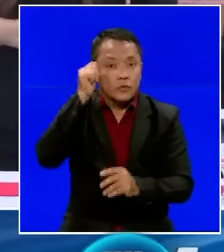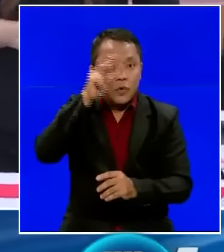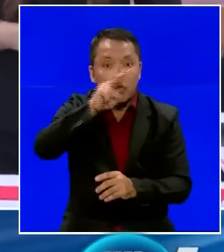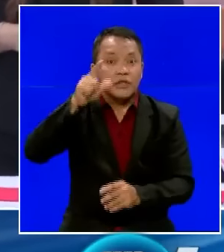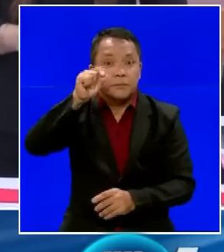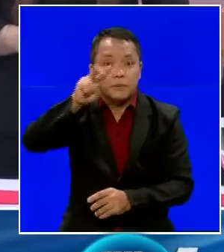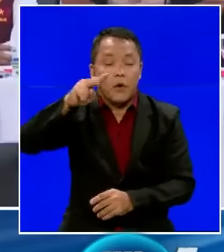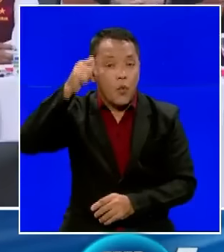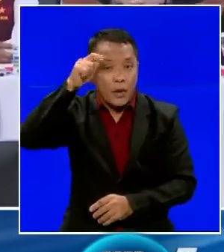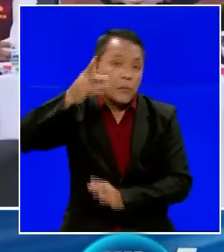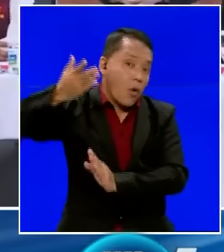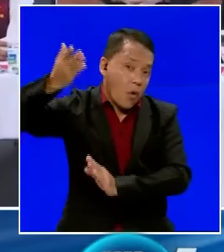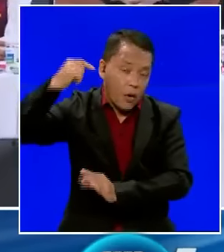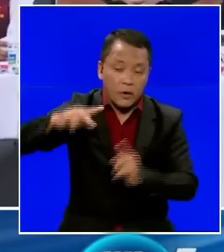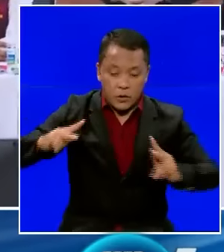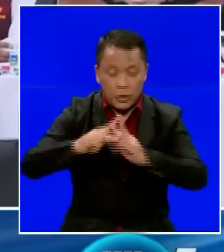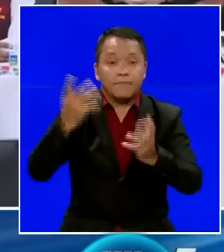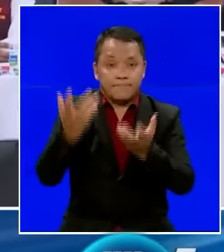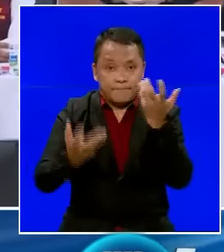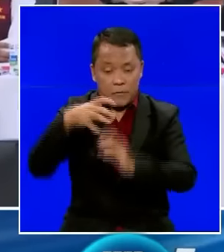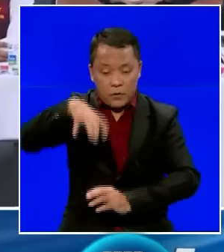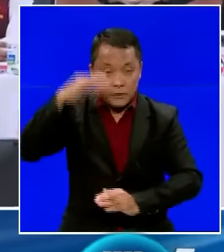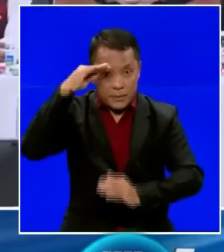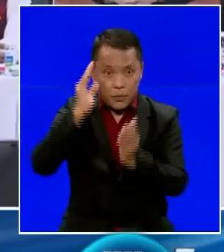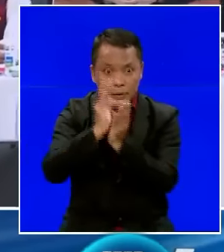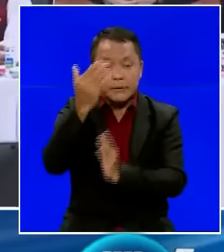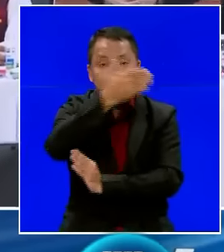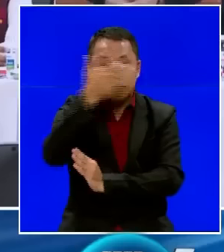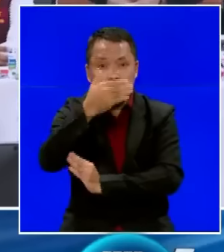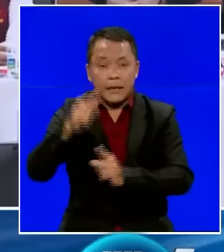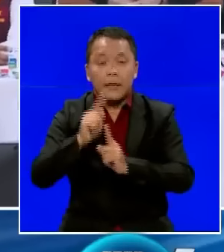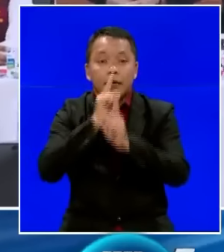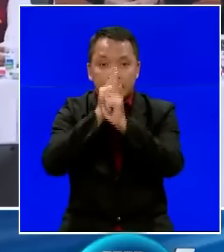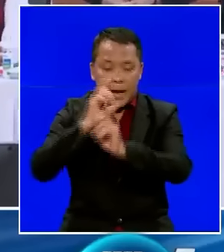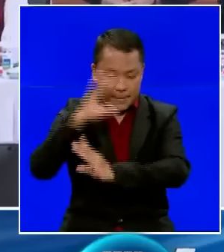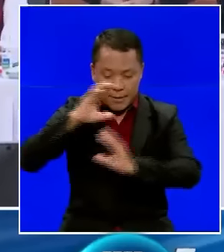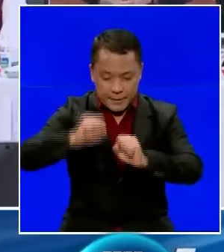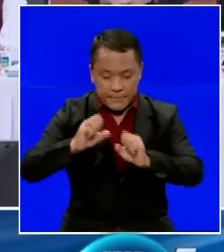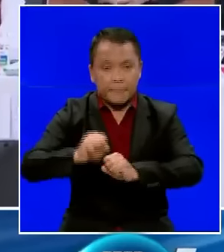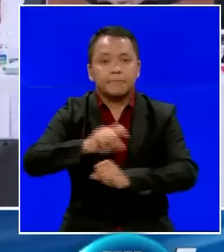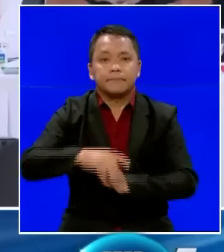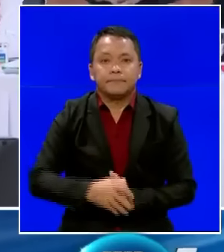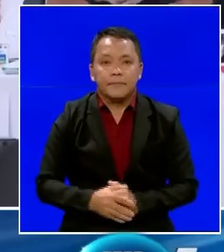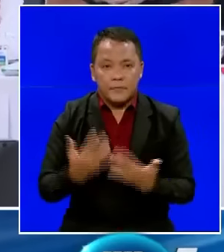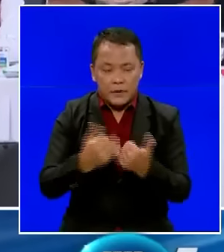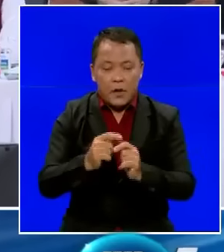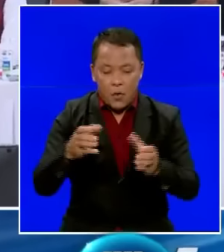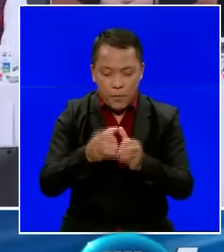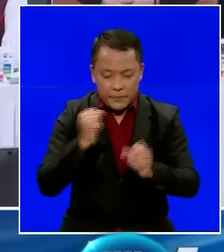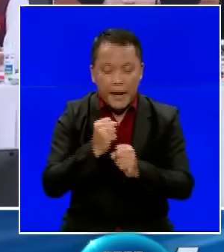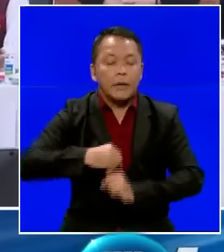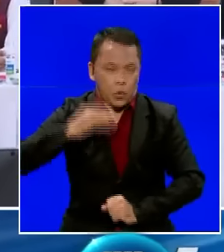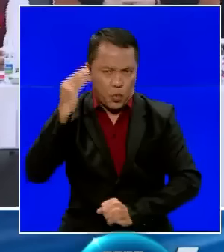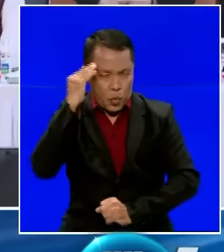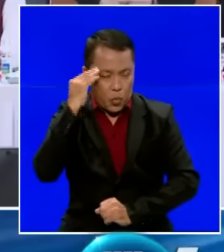222วันที่แล้วนะคะกระทรวงยุติธรรมสำนักงานตำรวจแห่งชาติต้องเร่งติดตามตัวผู้ต้องหารายนี้ล่ะค่ะคณะทำงานก็ทราบว่